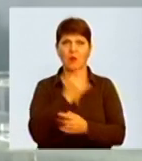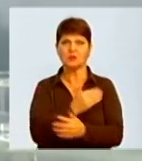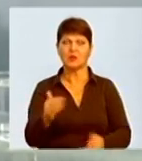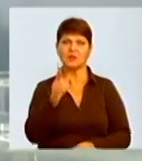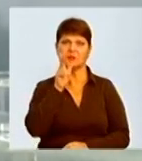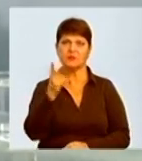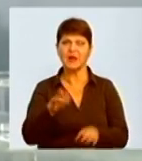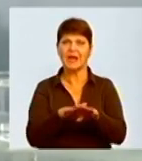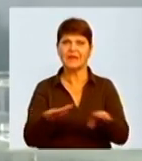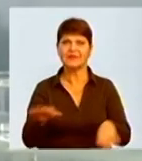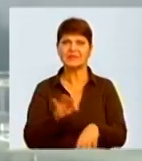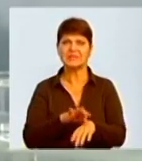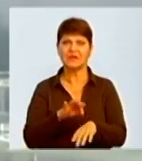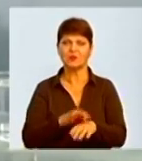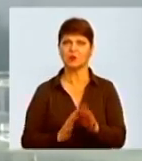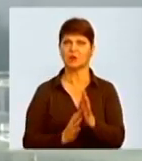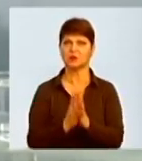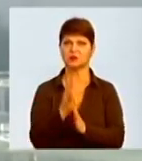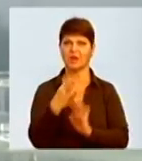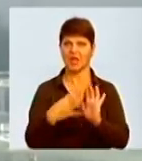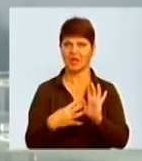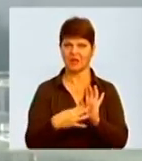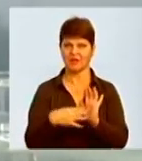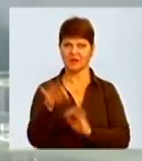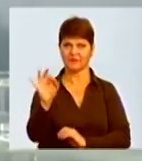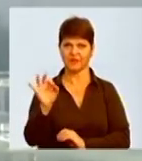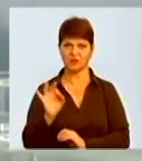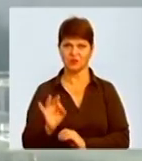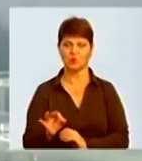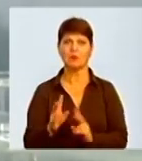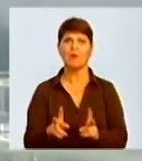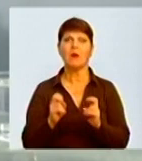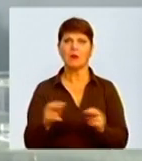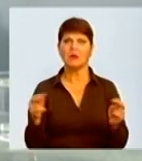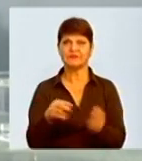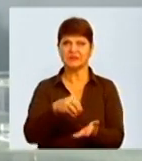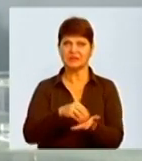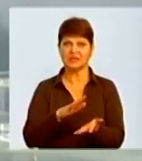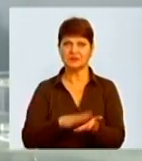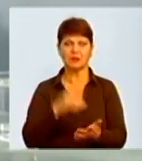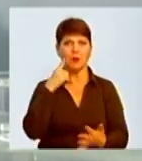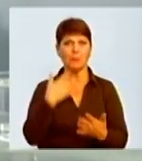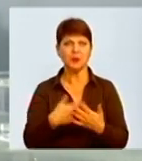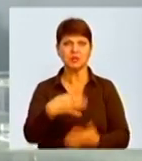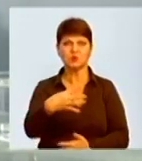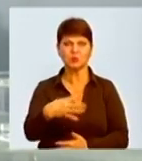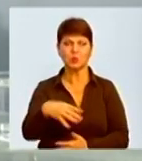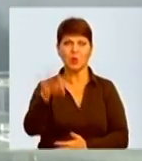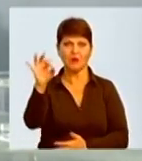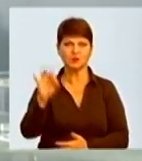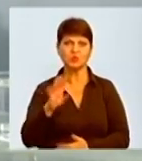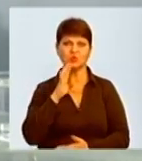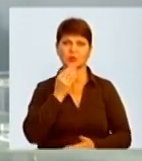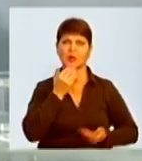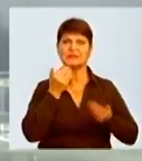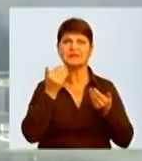рівень захворюваності зріс на 9%. Як свідчить статистика, близько 40% жінок